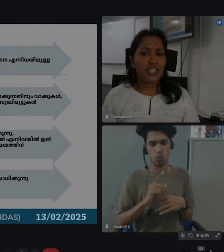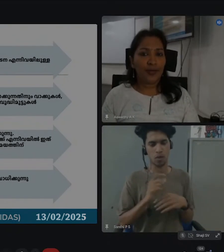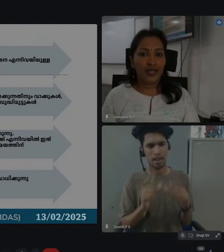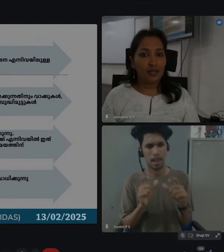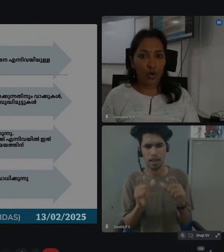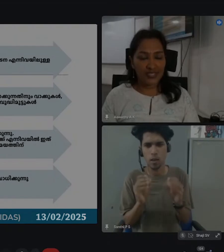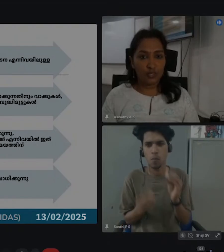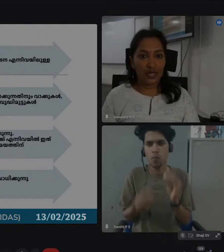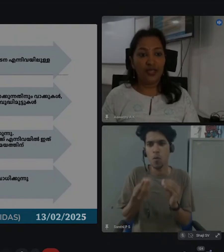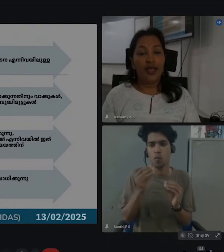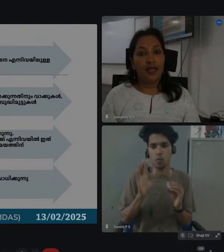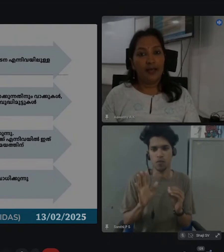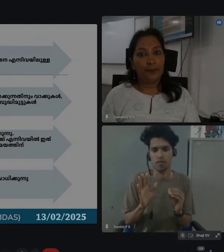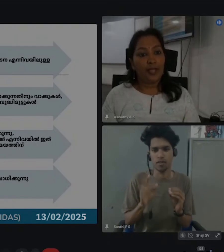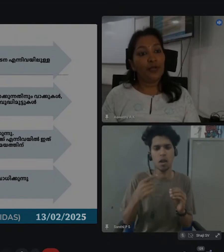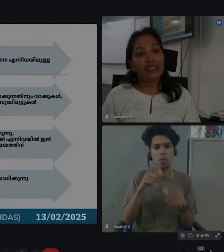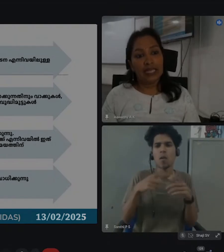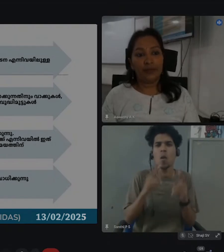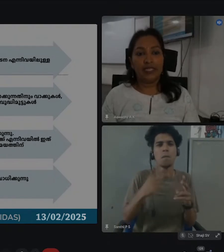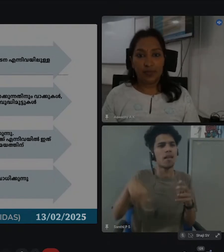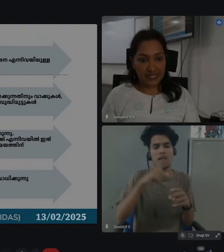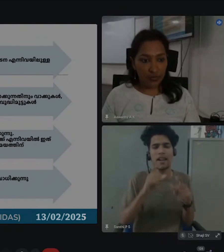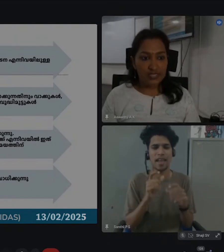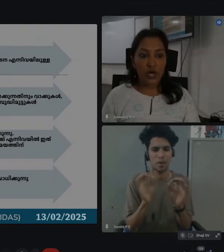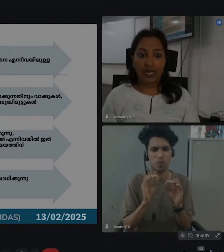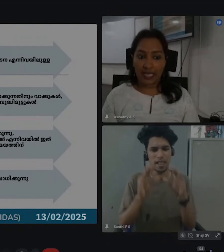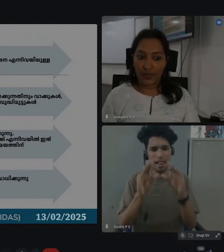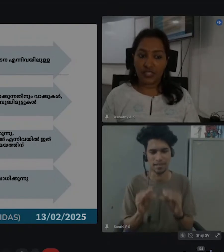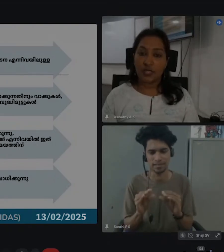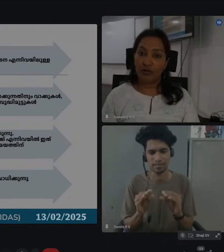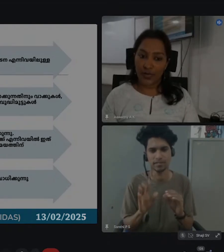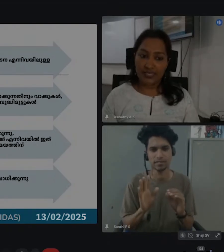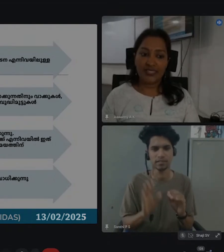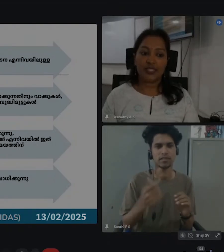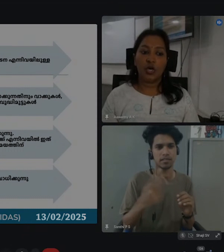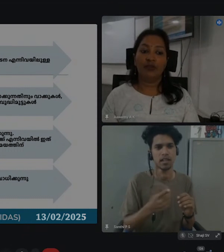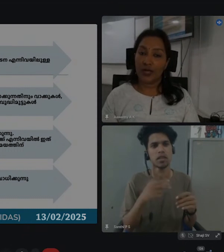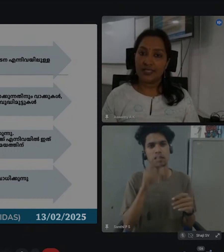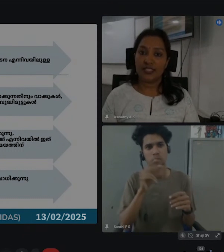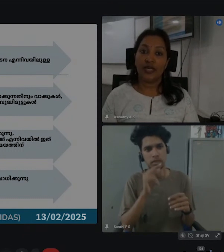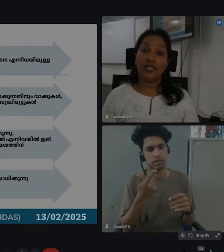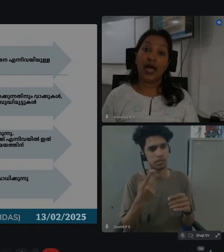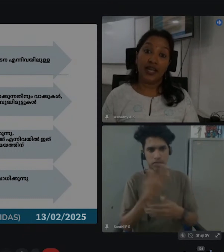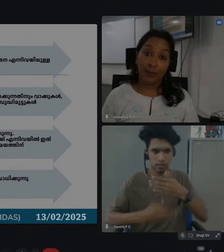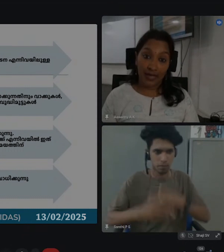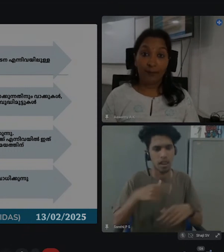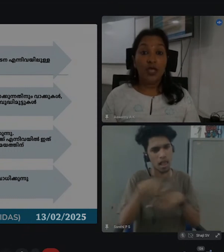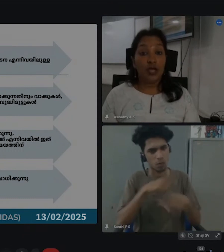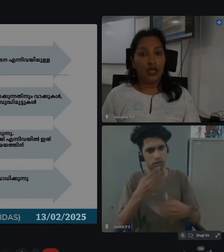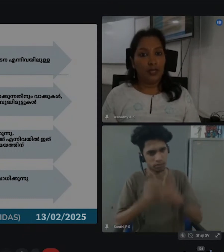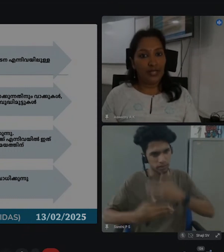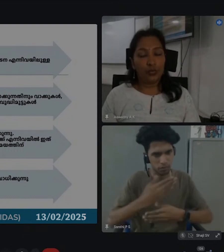ശ്രദ്ധിക്കാത്തൊരു വിഷയമാണ് വോയിസ് എന്നുള്ളത്. അപ്പോൾ ഇതെല്ലാം, ഈ സ്പീച്ച് സൗണ്ട് ഡിസോർഡർ, ലാംഗ്വേജ് ഡിസോർഡർ, ഫ്ലുവൻസി ഡിസോർഡർ, വോയിസ് ഡിസോർഡർ, ഇത്